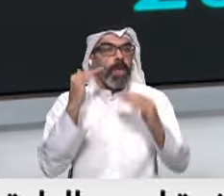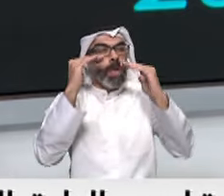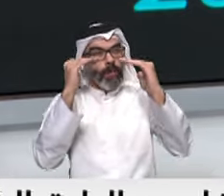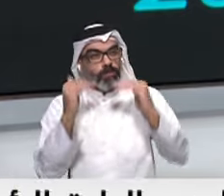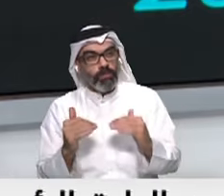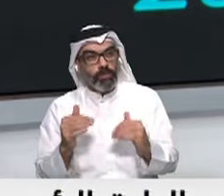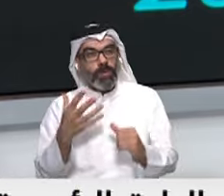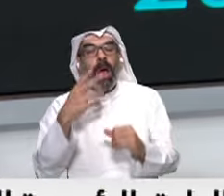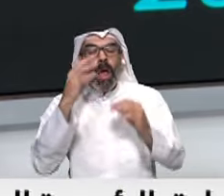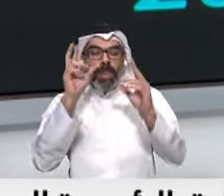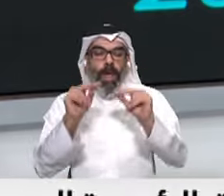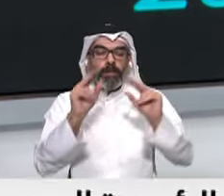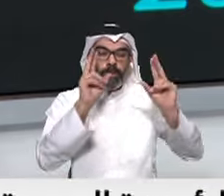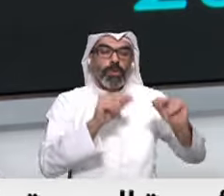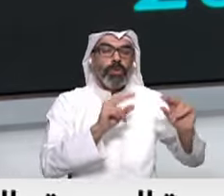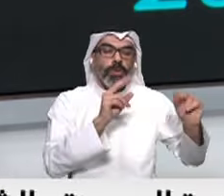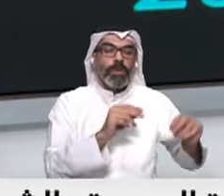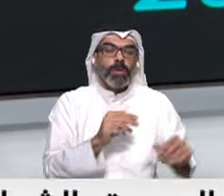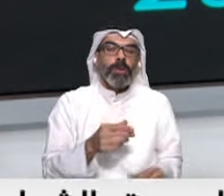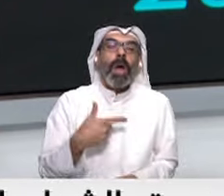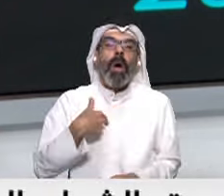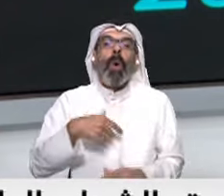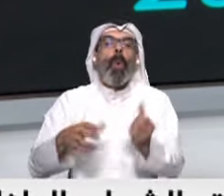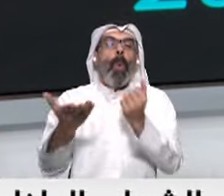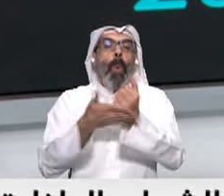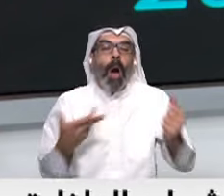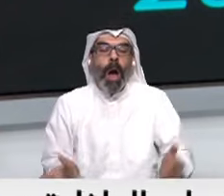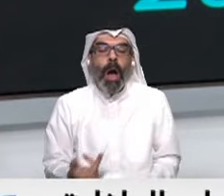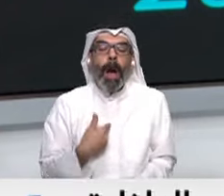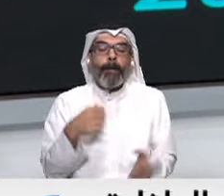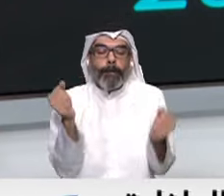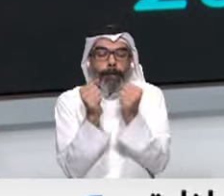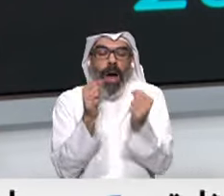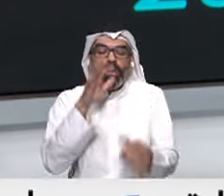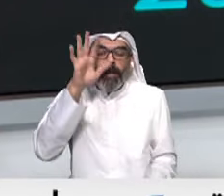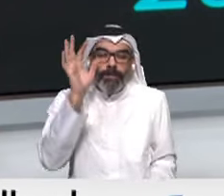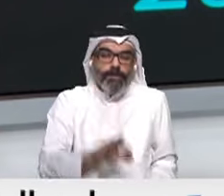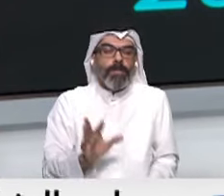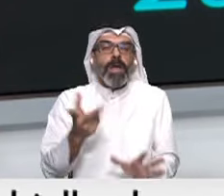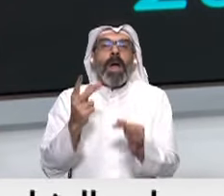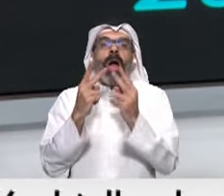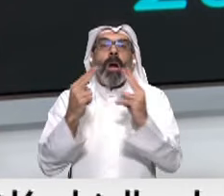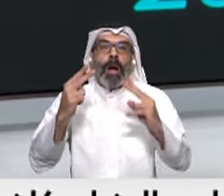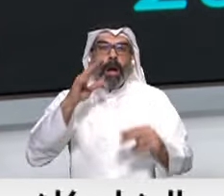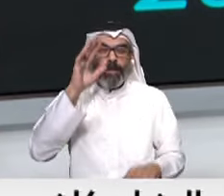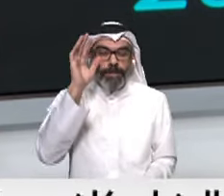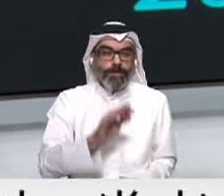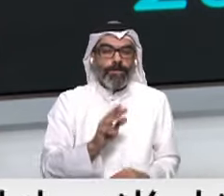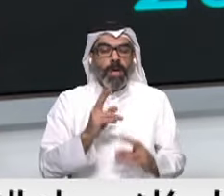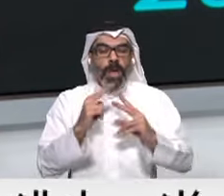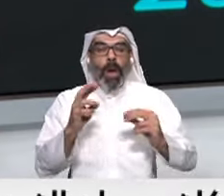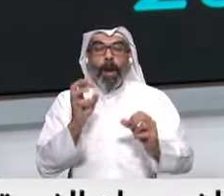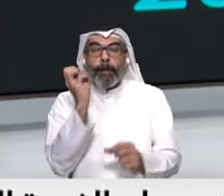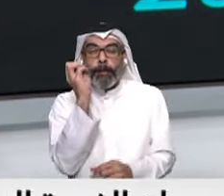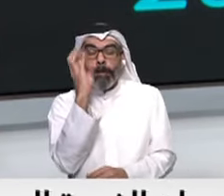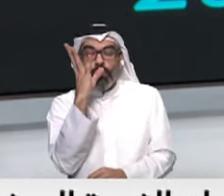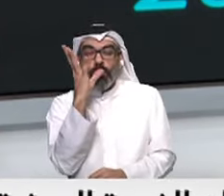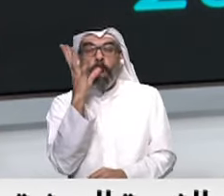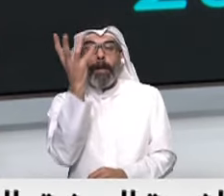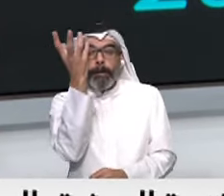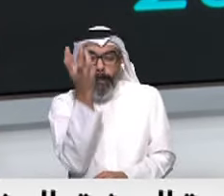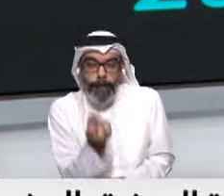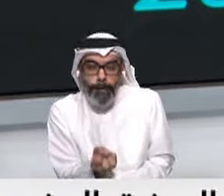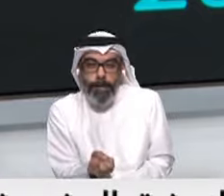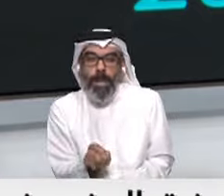25 ومثلها في الوفره الاجواء راح تكون بارده بشكل ملحوظ في الفترات المتاخره من الليل والفجر وتصل الى ال